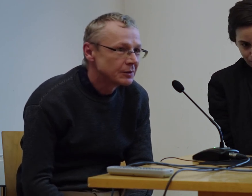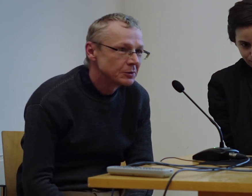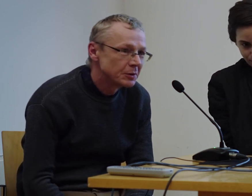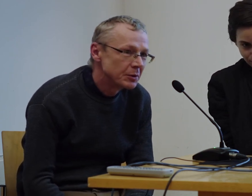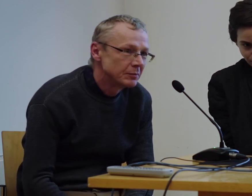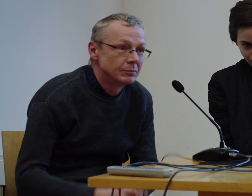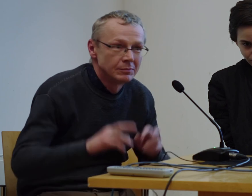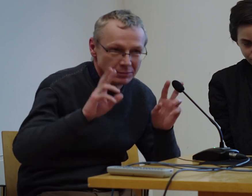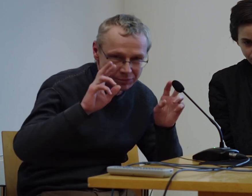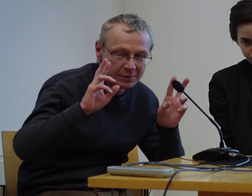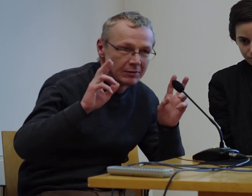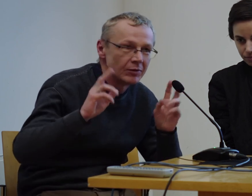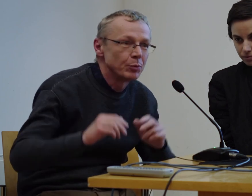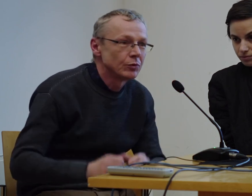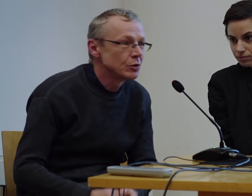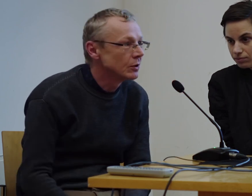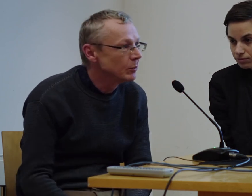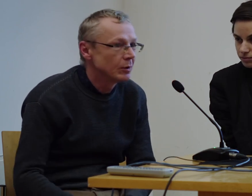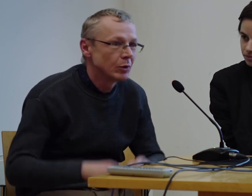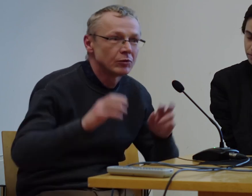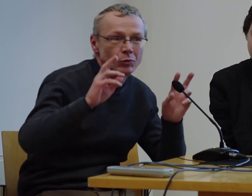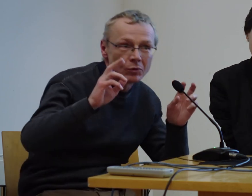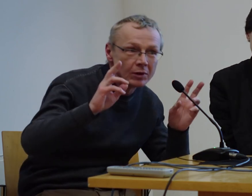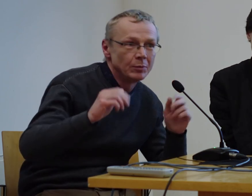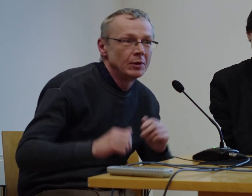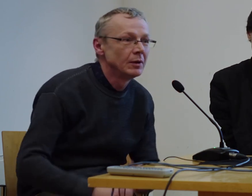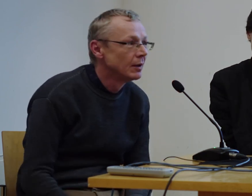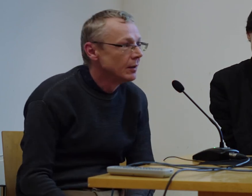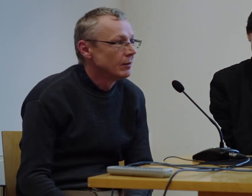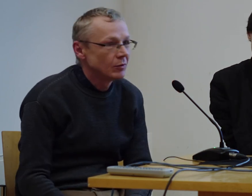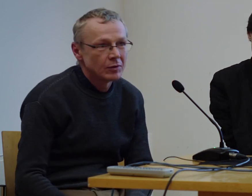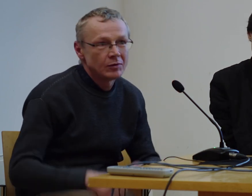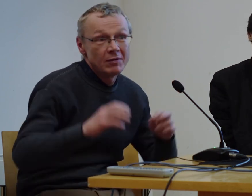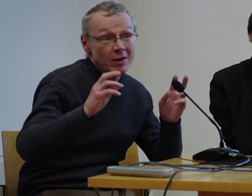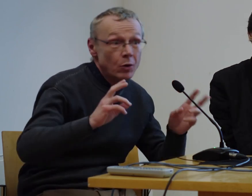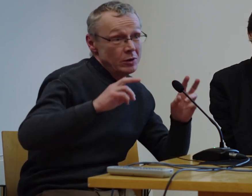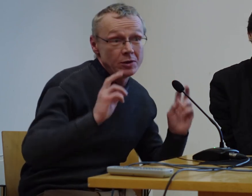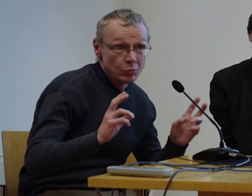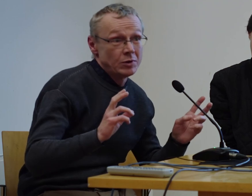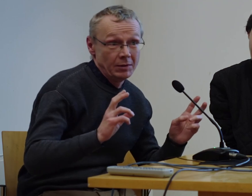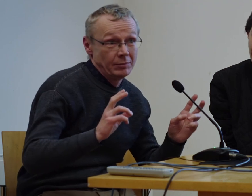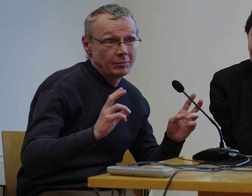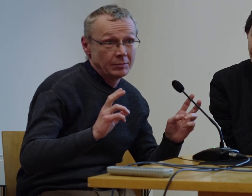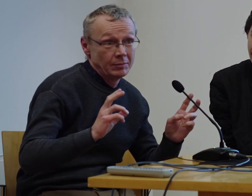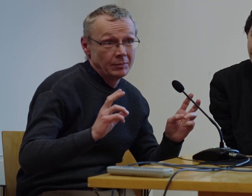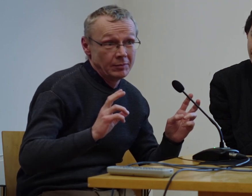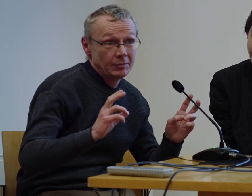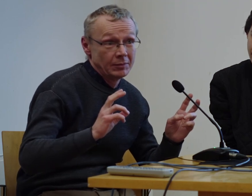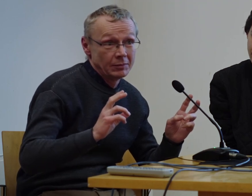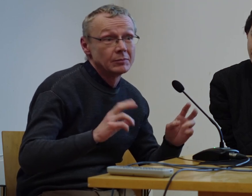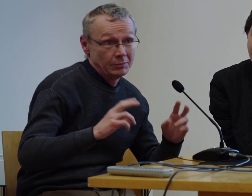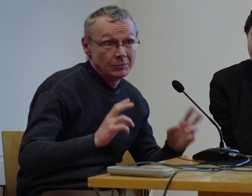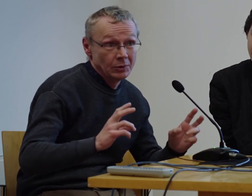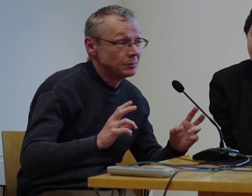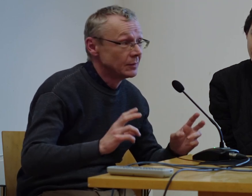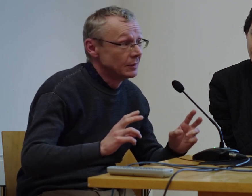tak těmi kvazi postiženými nebo exkludovanými vlastně jste vy jako instituce.